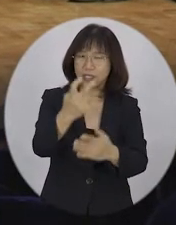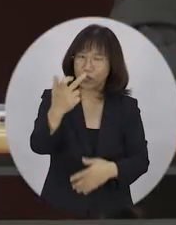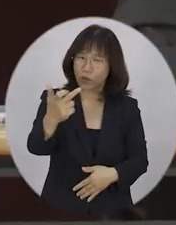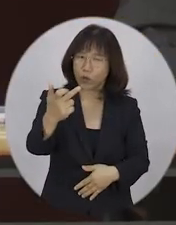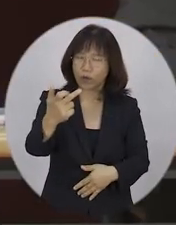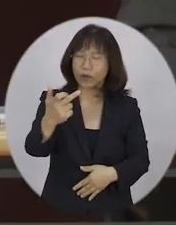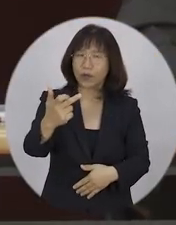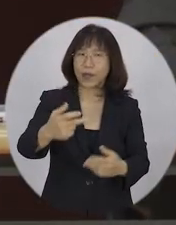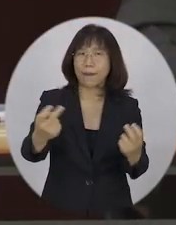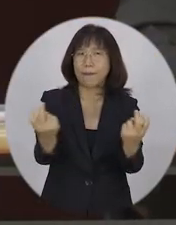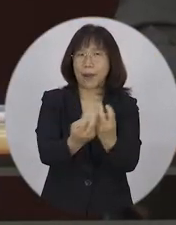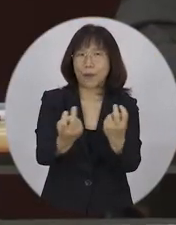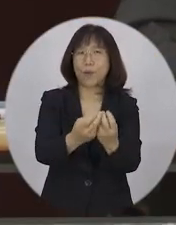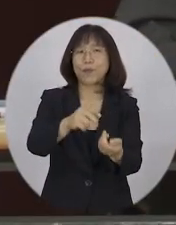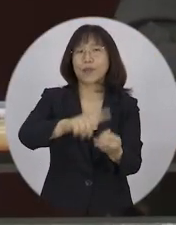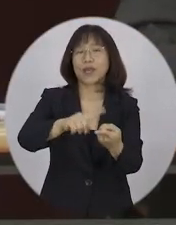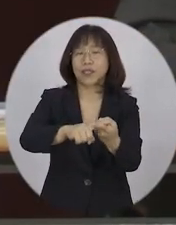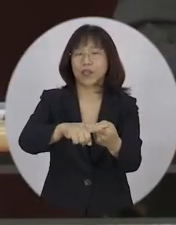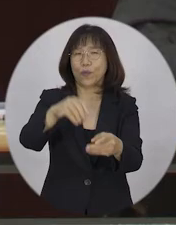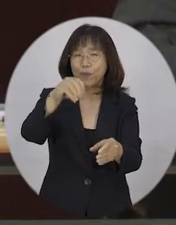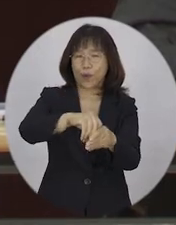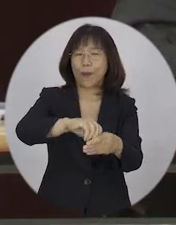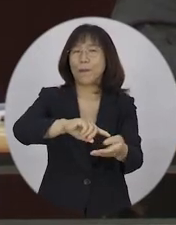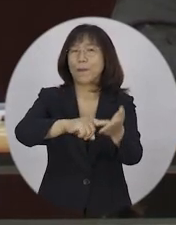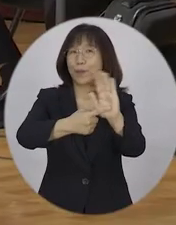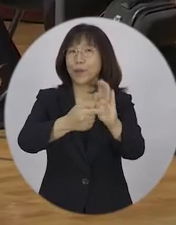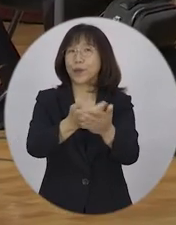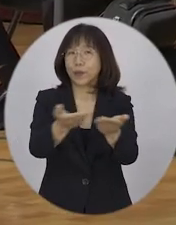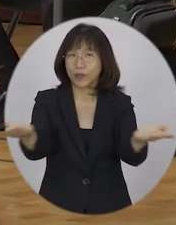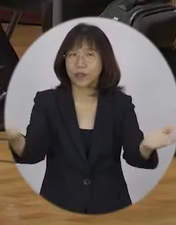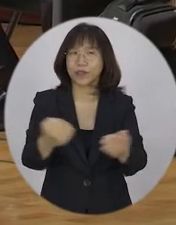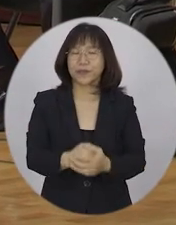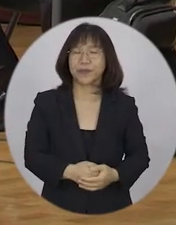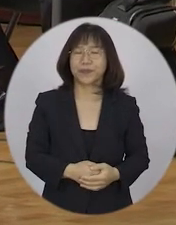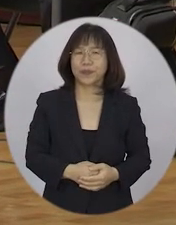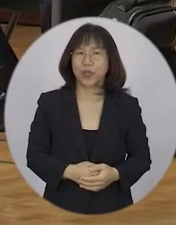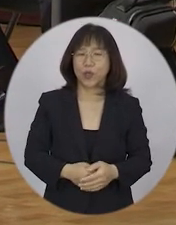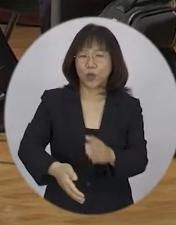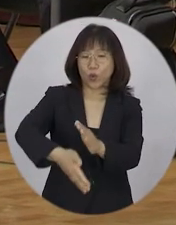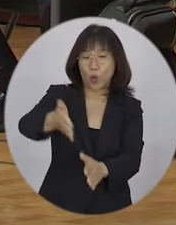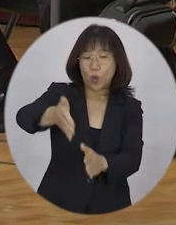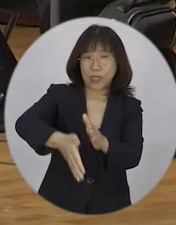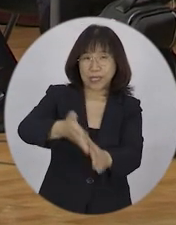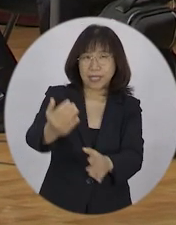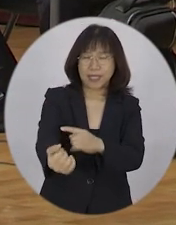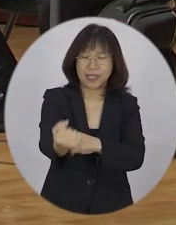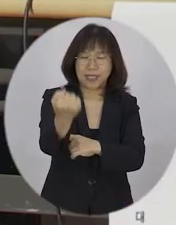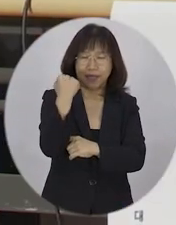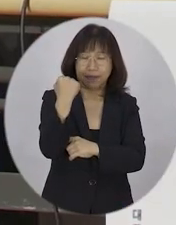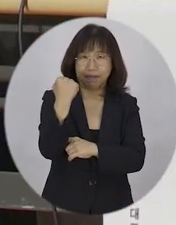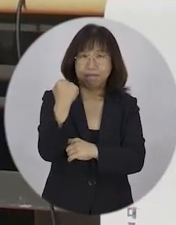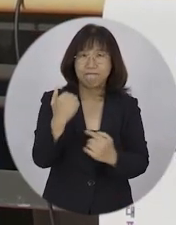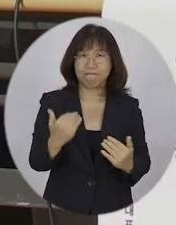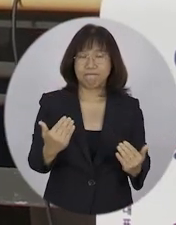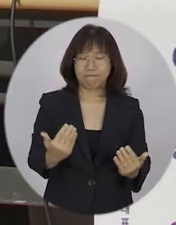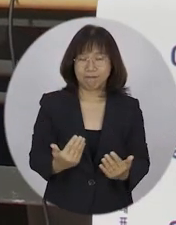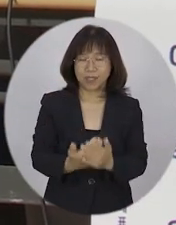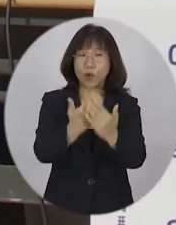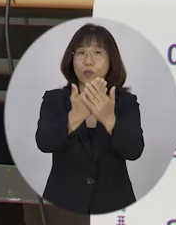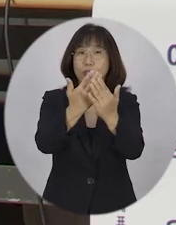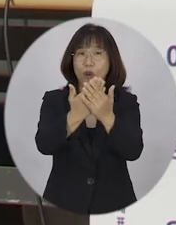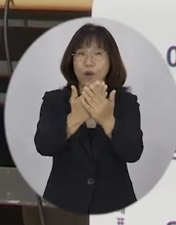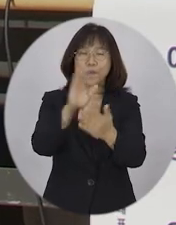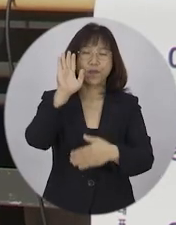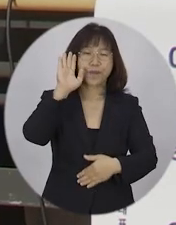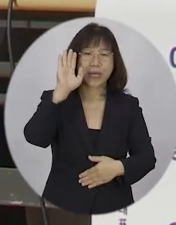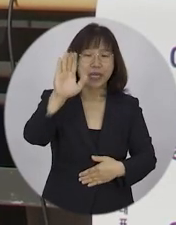있습니다 강서구는 이번 도시 발전 기본계획을 시작으로 원도심 활성화를 비롯한 도시 경쟁력을 키워